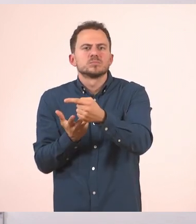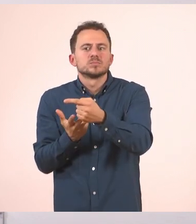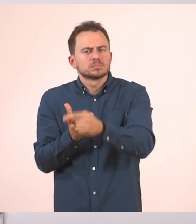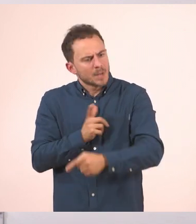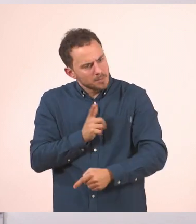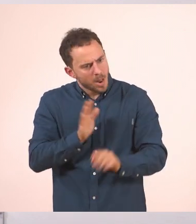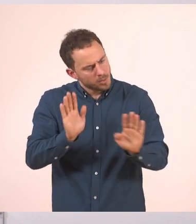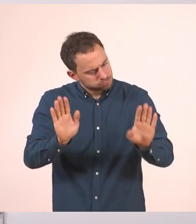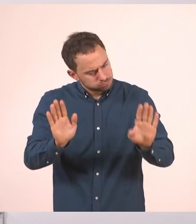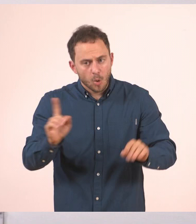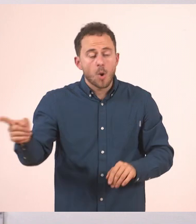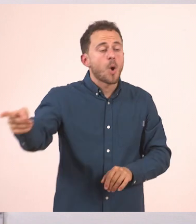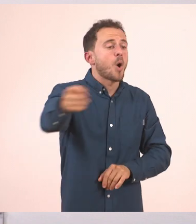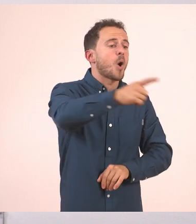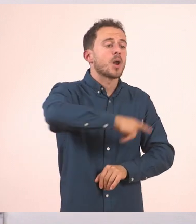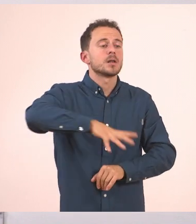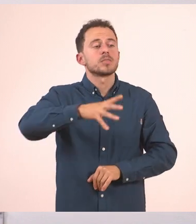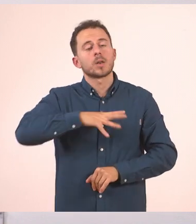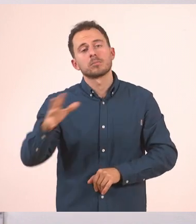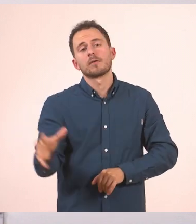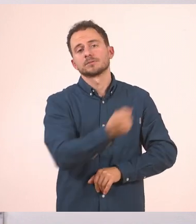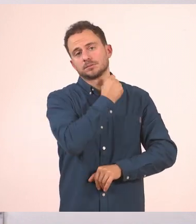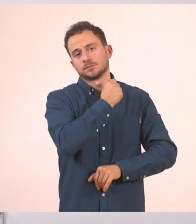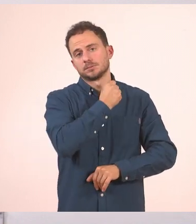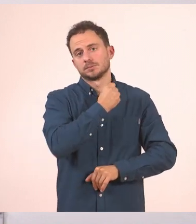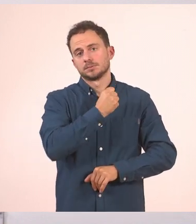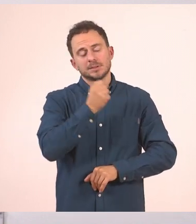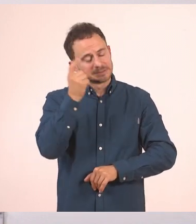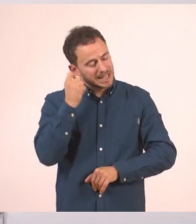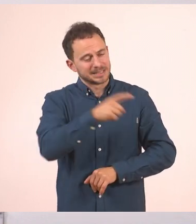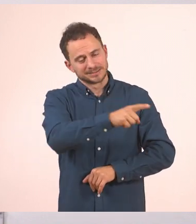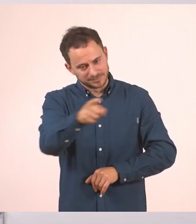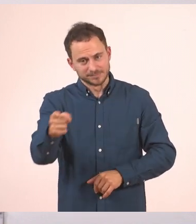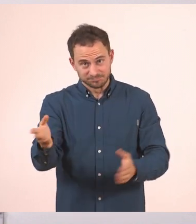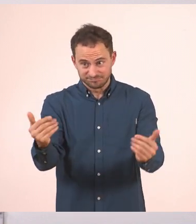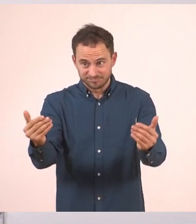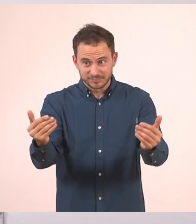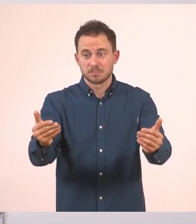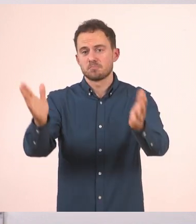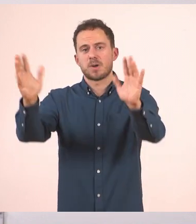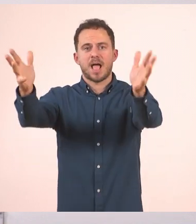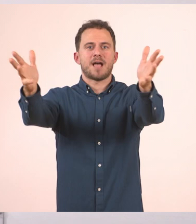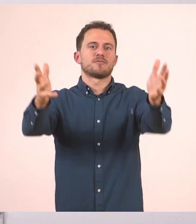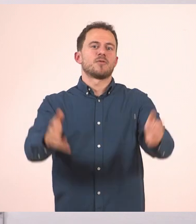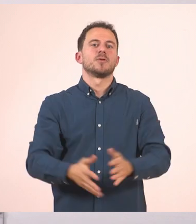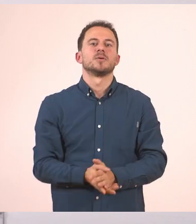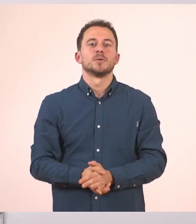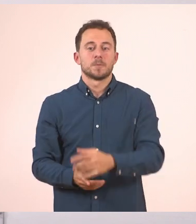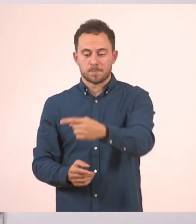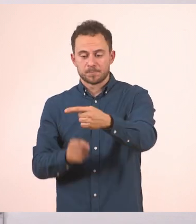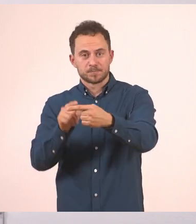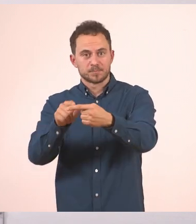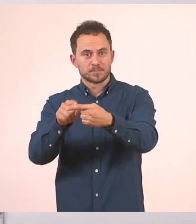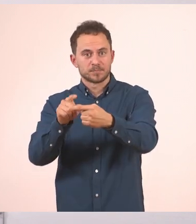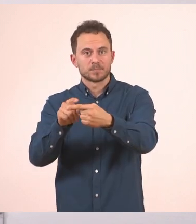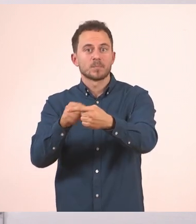Περιμένω λίγο, να το βρούτε όλα τα παιδιά. Είμαι σίγουρη το ξέρετε. Τέλεια. Πολύ σωστά.